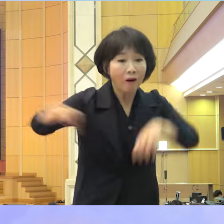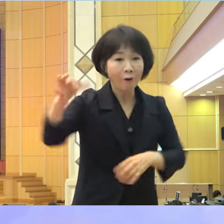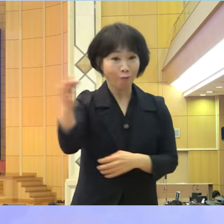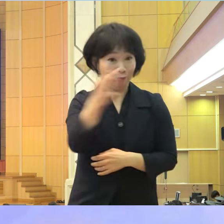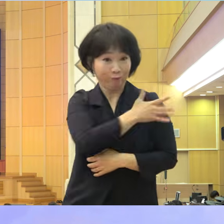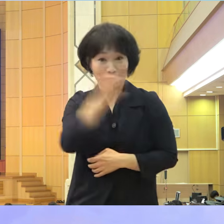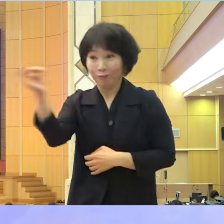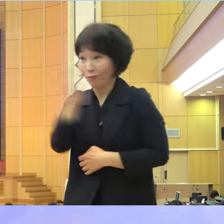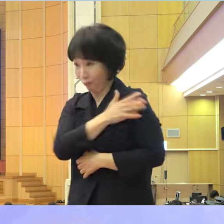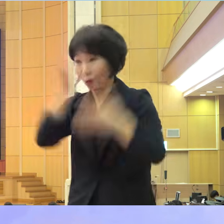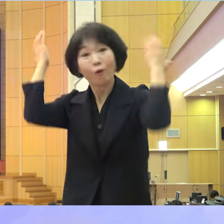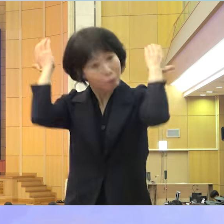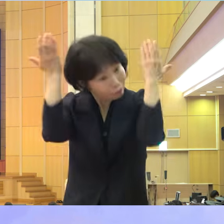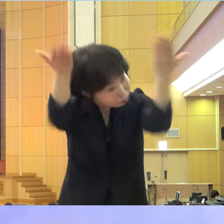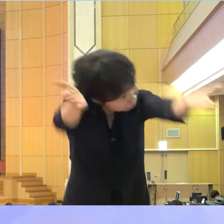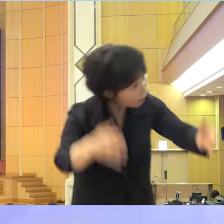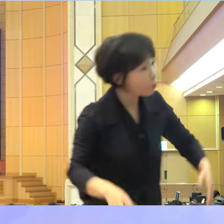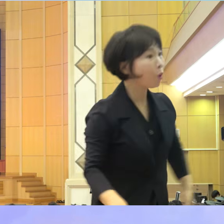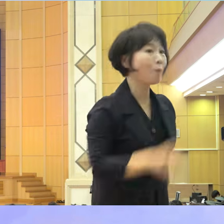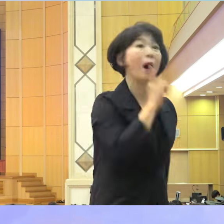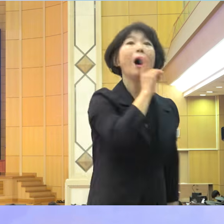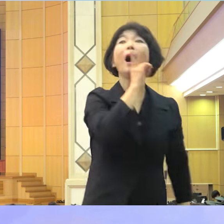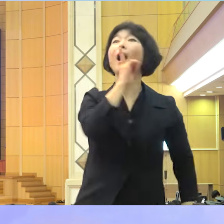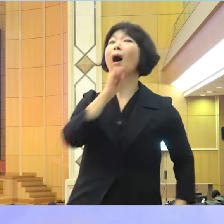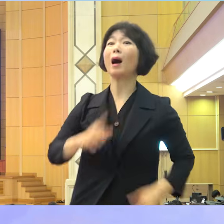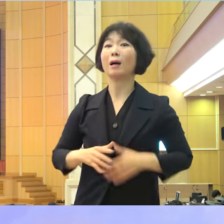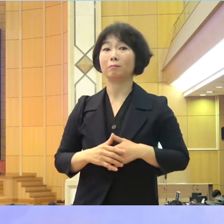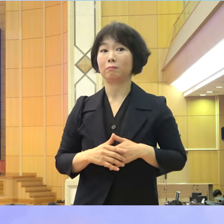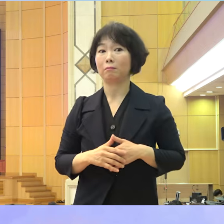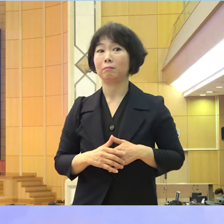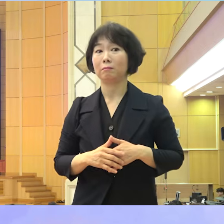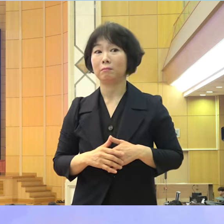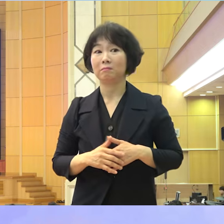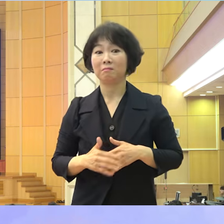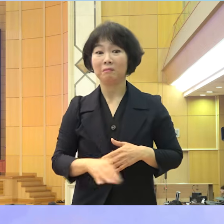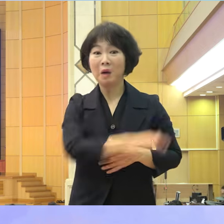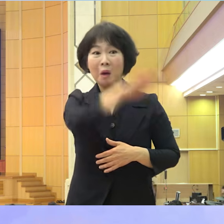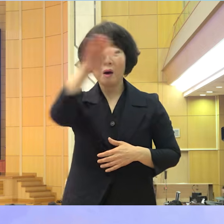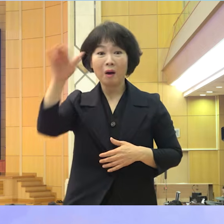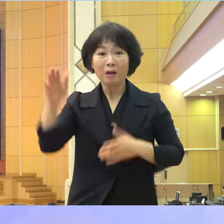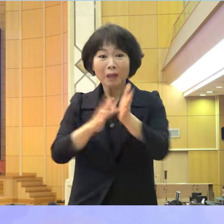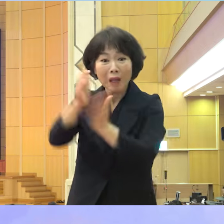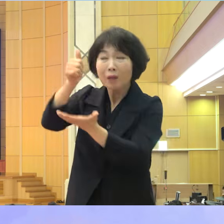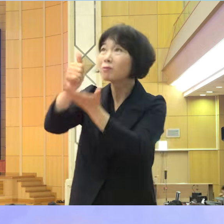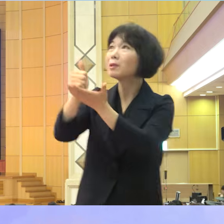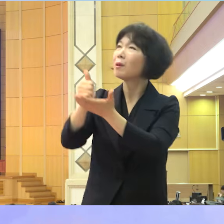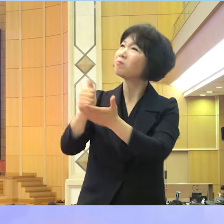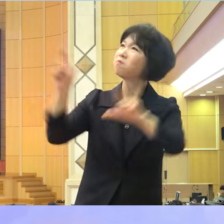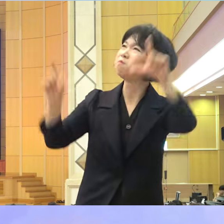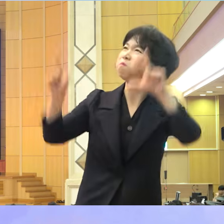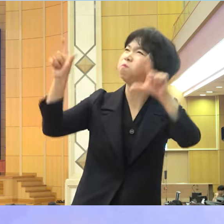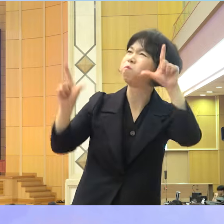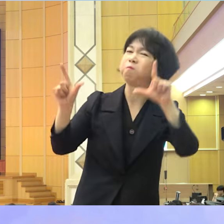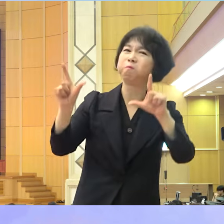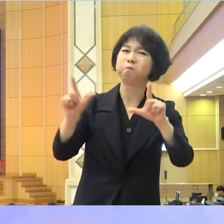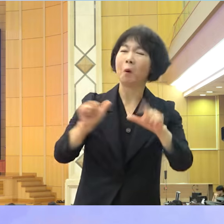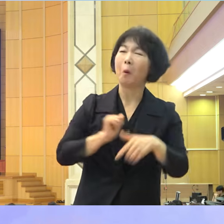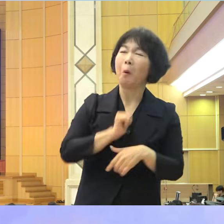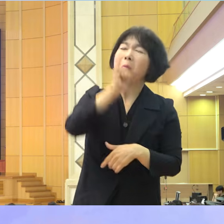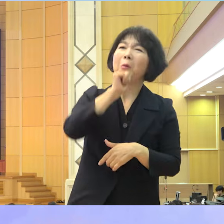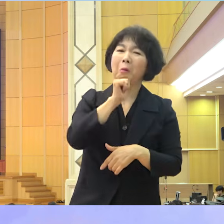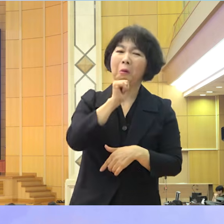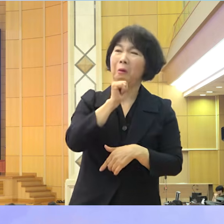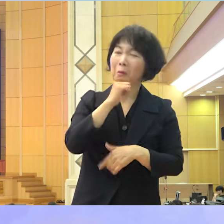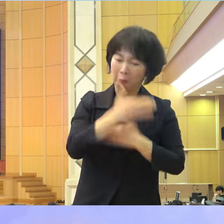배불려고도 12광주를 남기는 능력이 주님인데, 뭐 때문에 그렇게 가난하게 헐벗고 못 먹고 이 땅에 와서